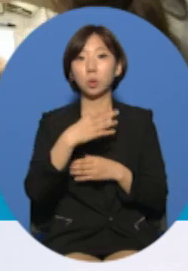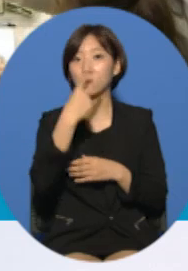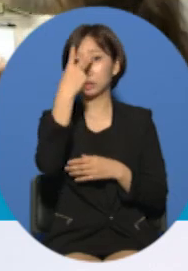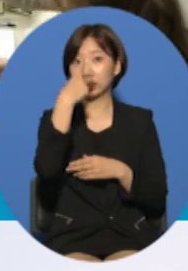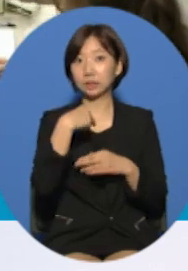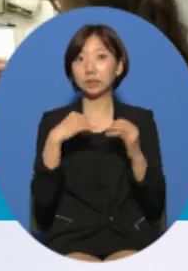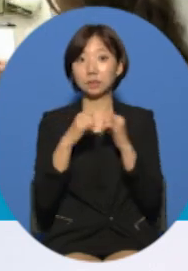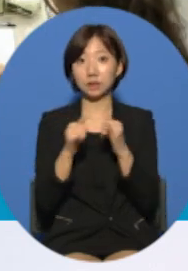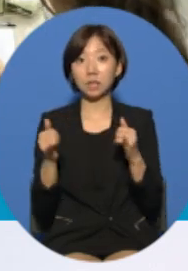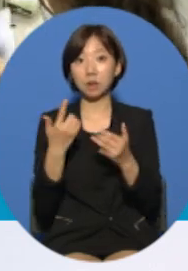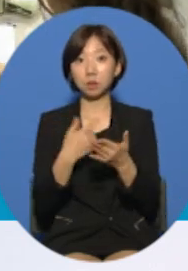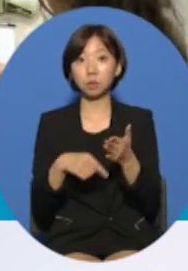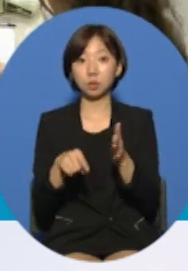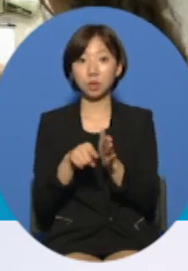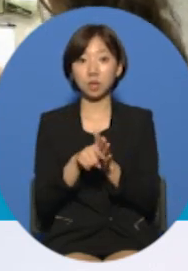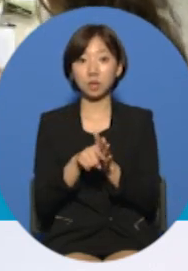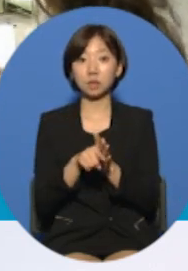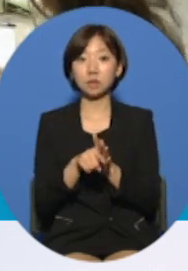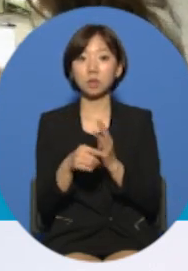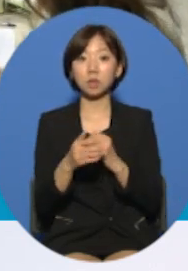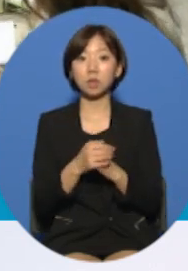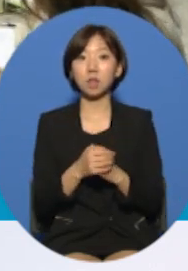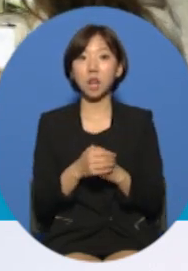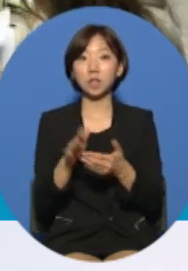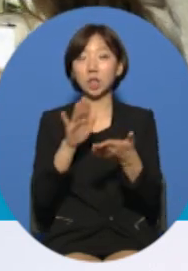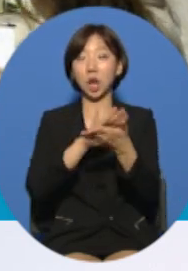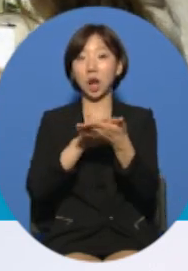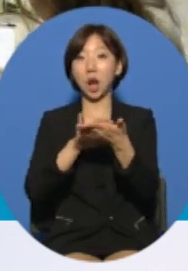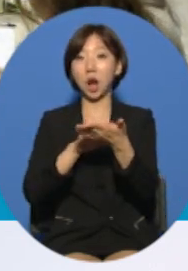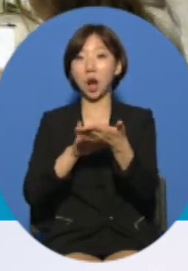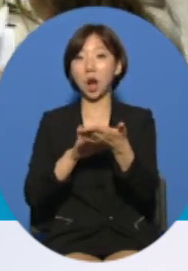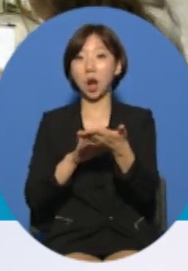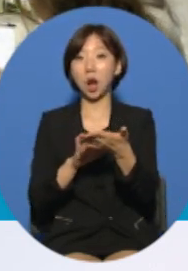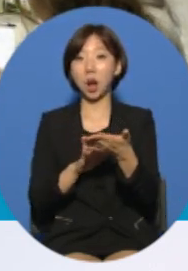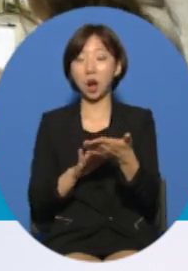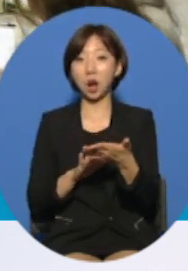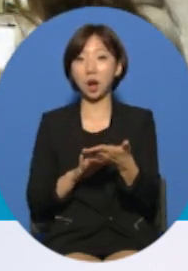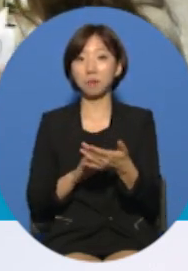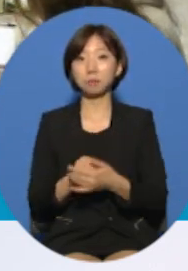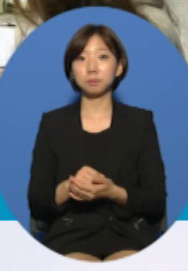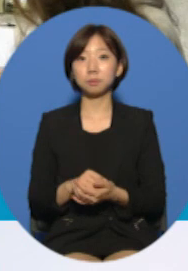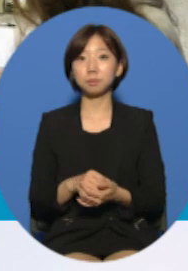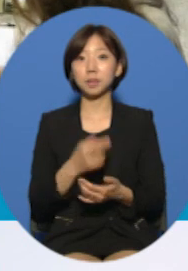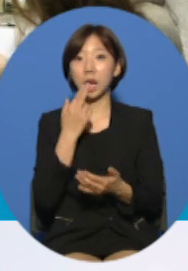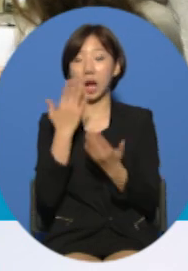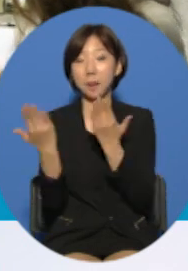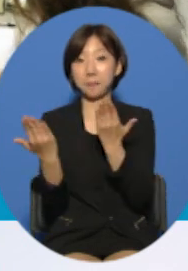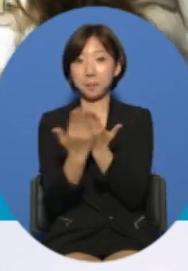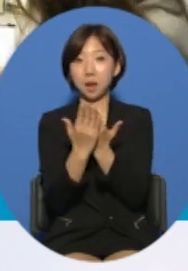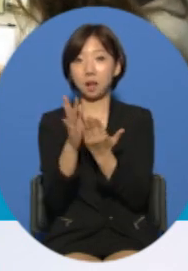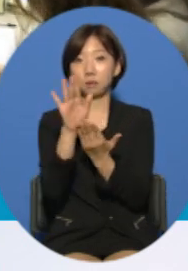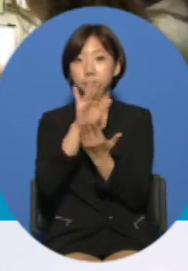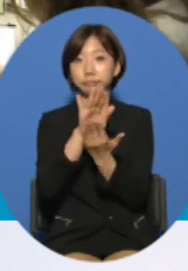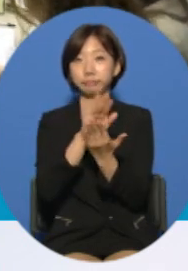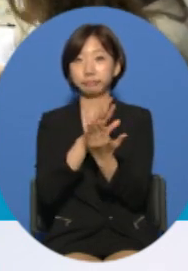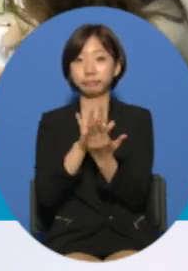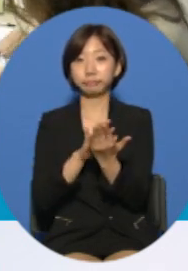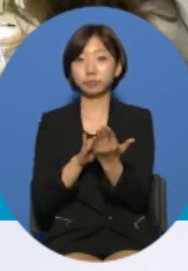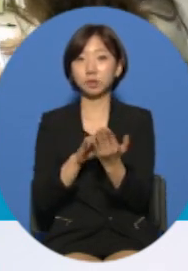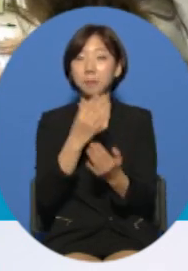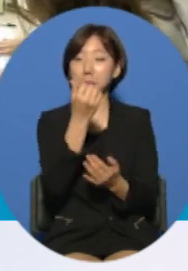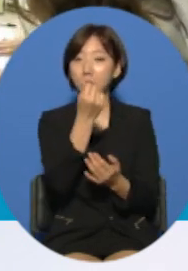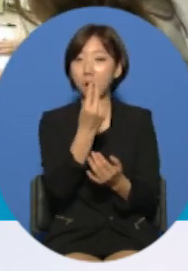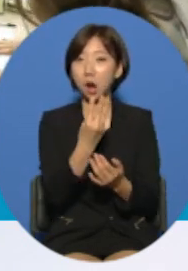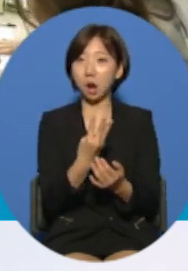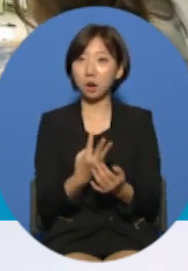또 이렇게 셀로판지를 끼어서 점자로 이렇게 점자로 됐습니다. 네. 그래서 이렇게 딱 만져보면은 네. 몇 번.